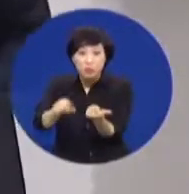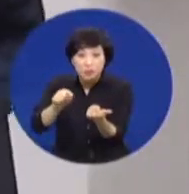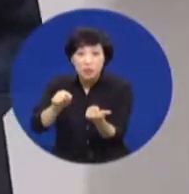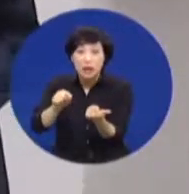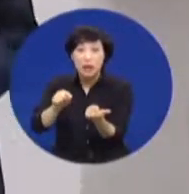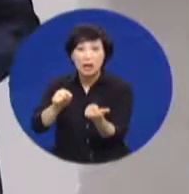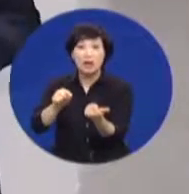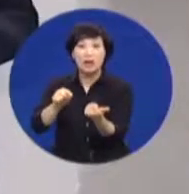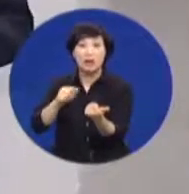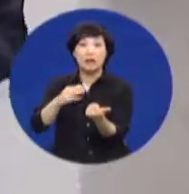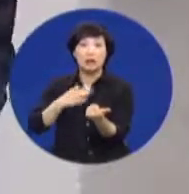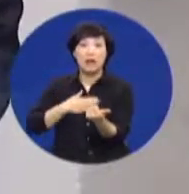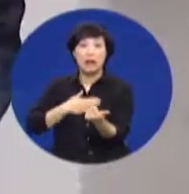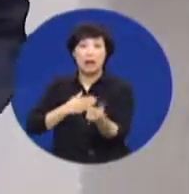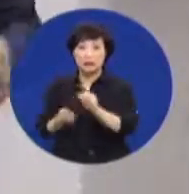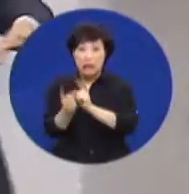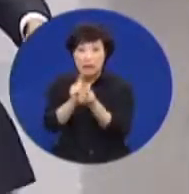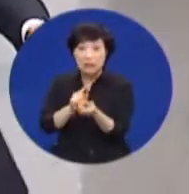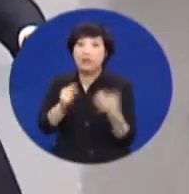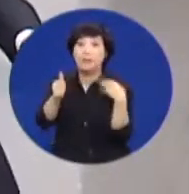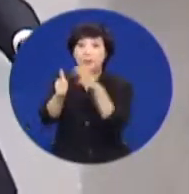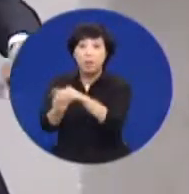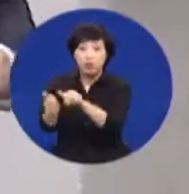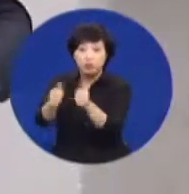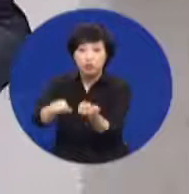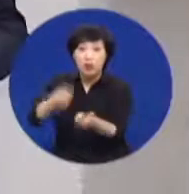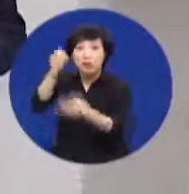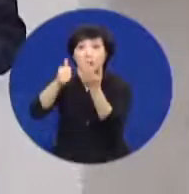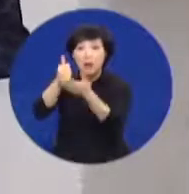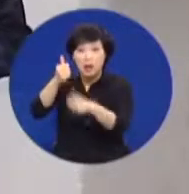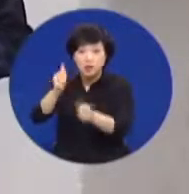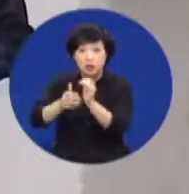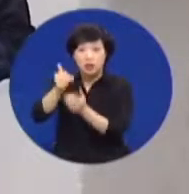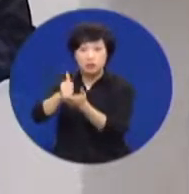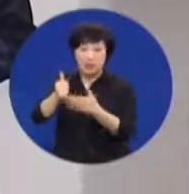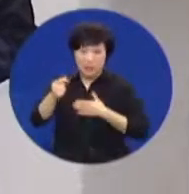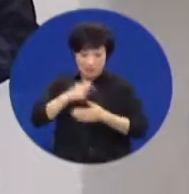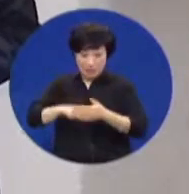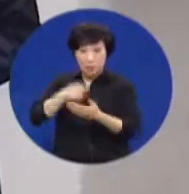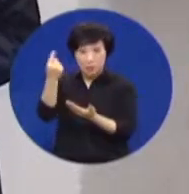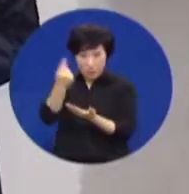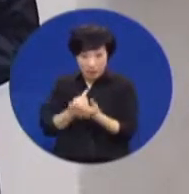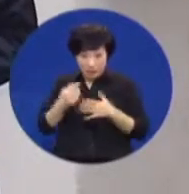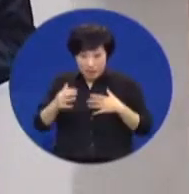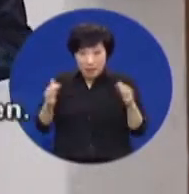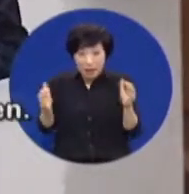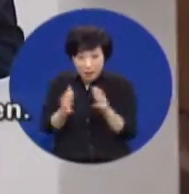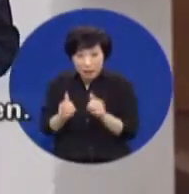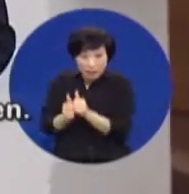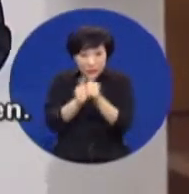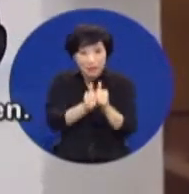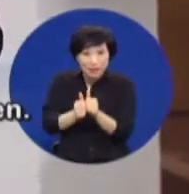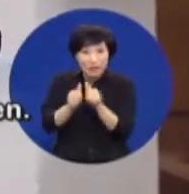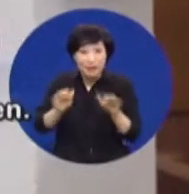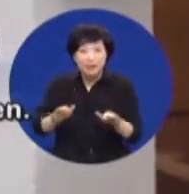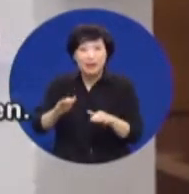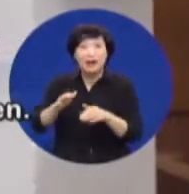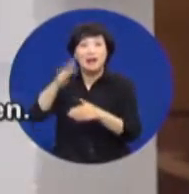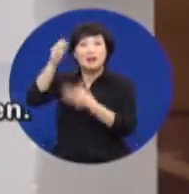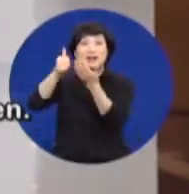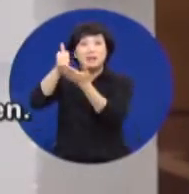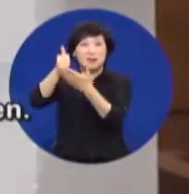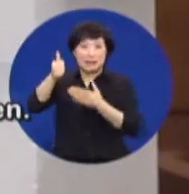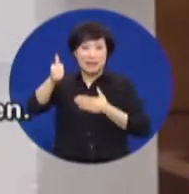바로 내 대신 죽어서 하나님의 아들이 내 안에 와 계시니 하나님은 우리를 자기